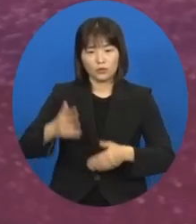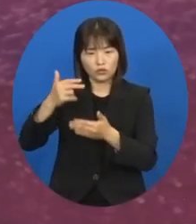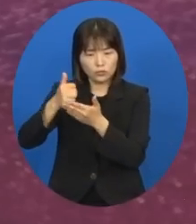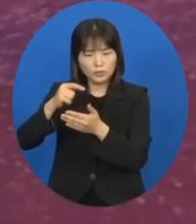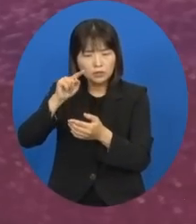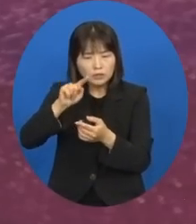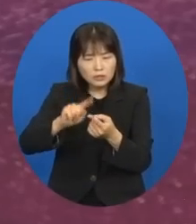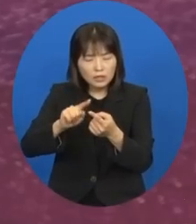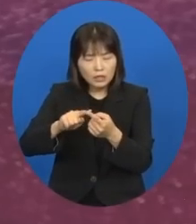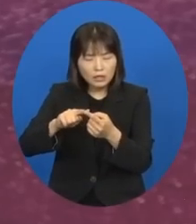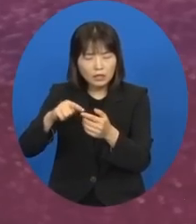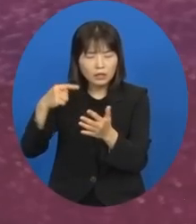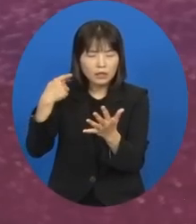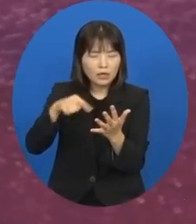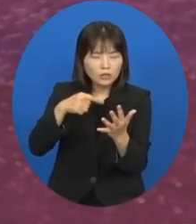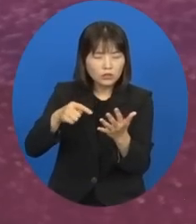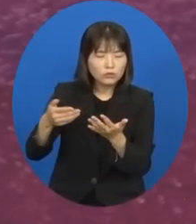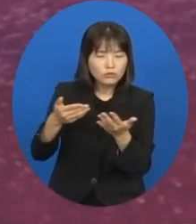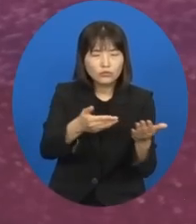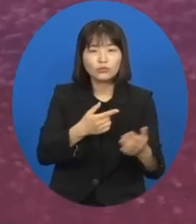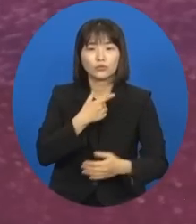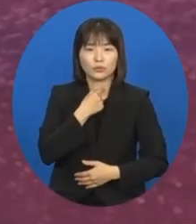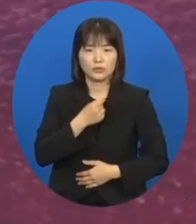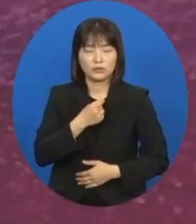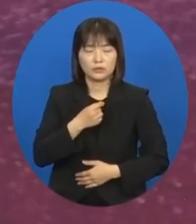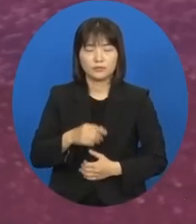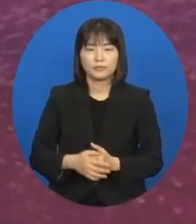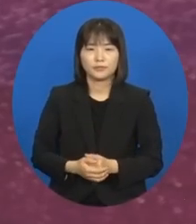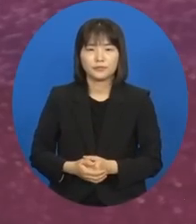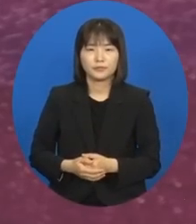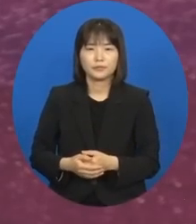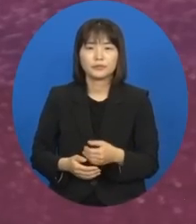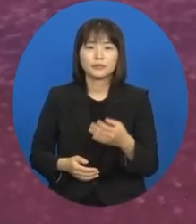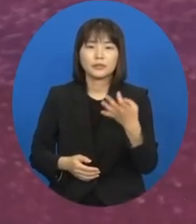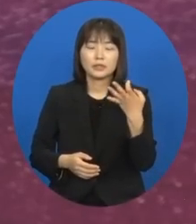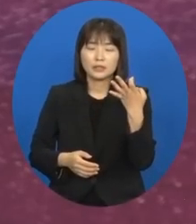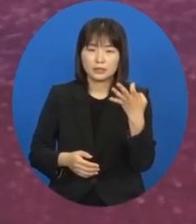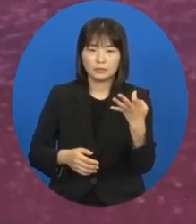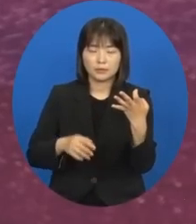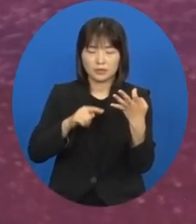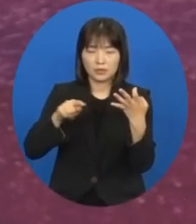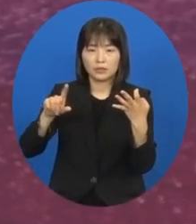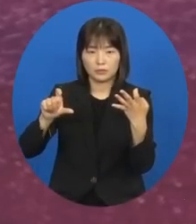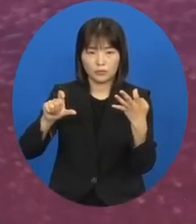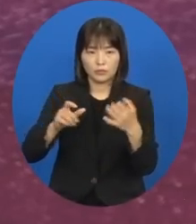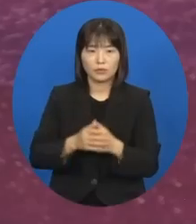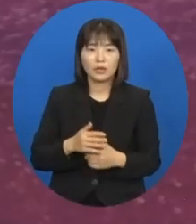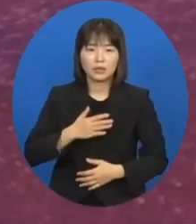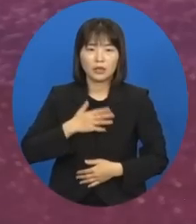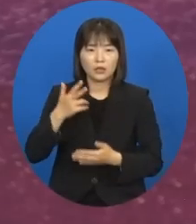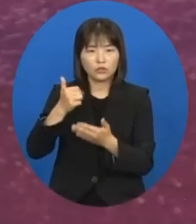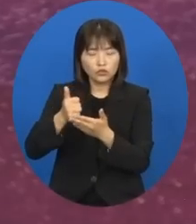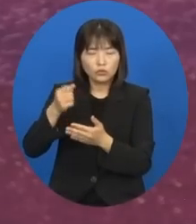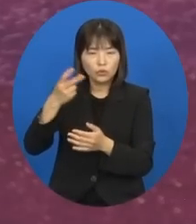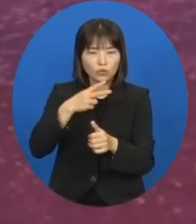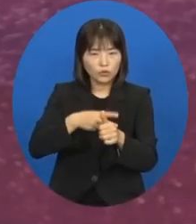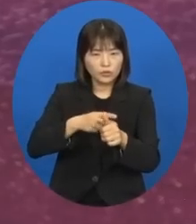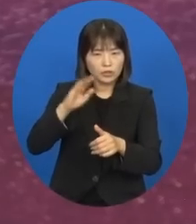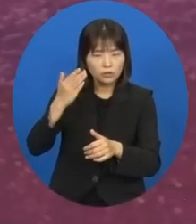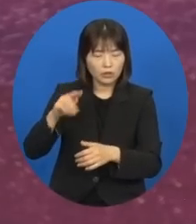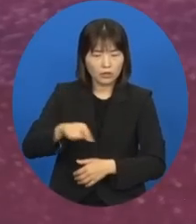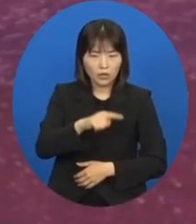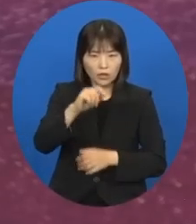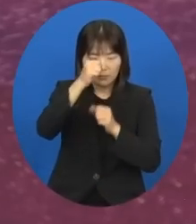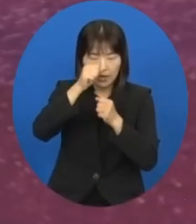가르치기를 원하세요 14절에 15절 14절로 15절입니다 내가 주와 또는 선생이 되어